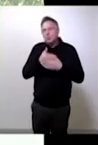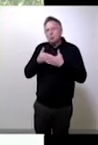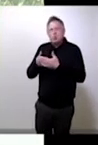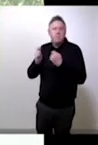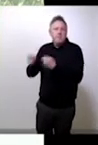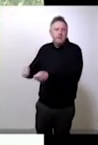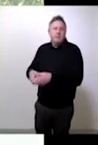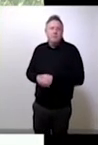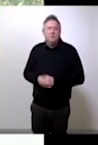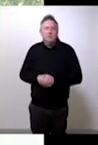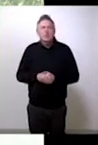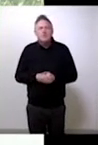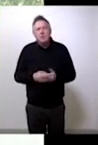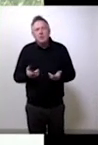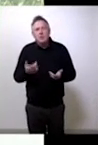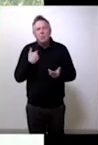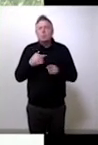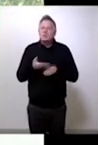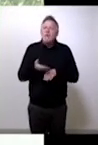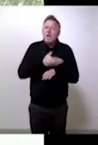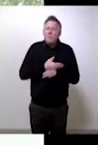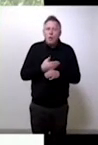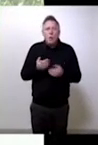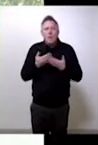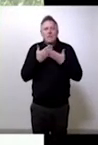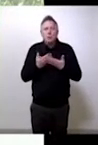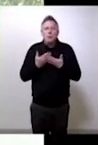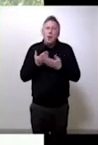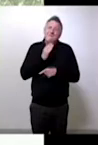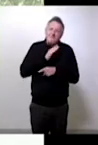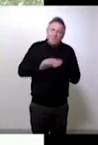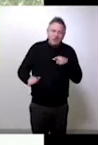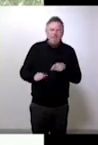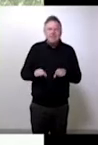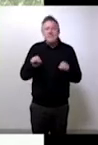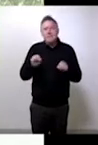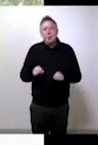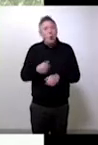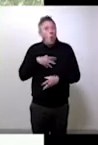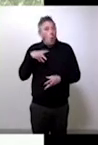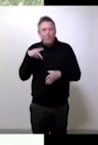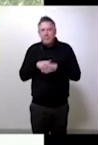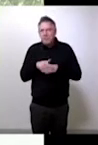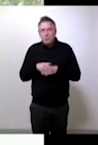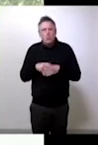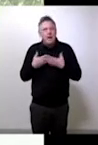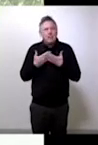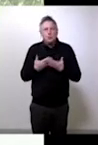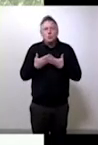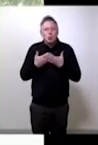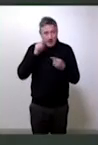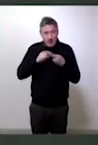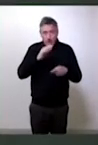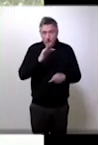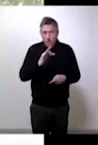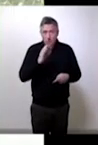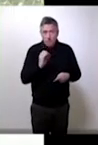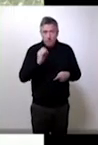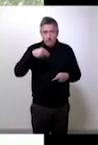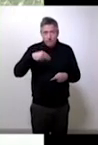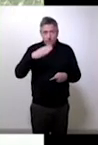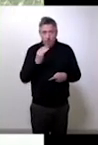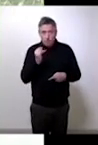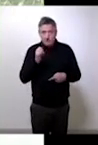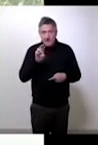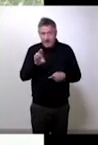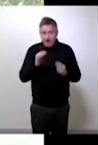avec l'étude de faisabilité qu'on a créée et qui vient au tout début de l'instruction du permis. Effectivement,